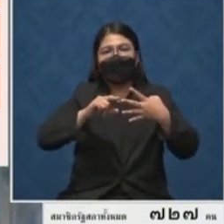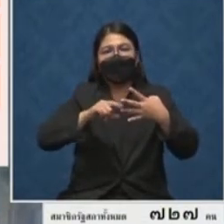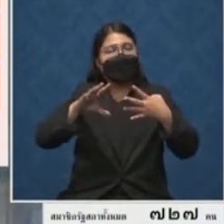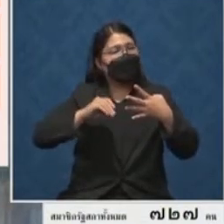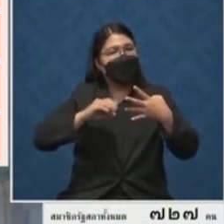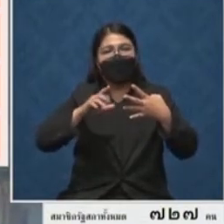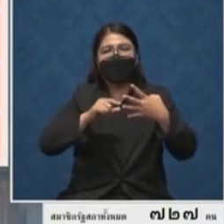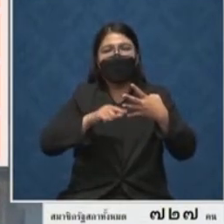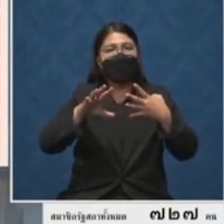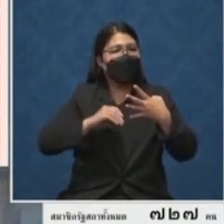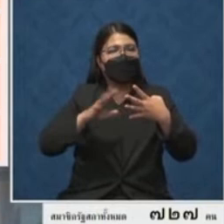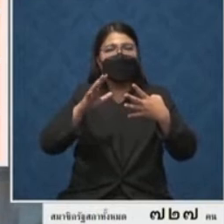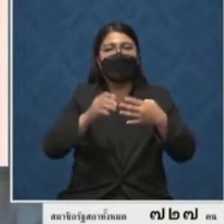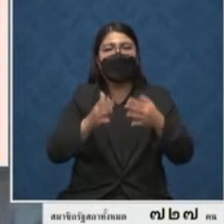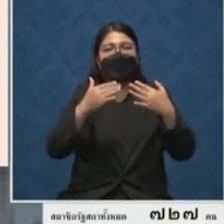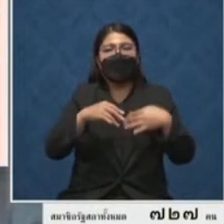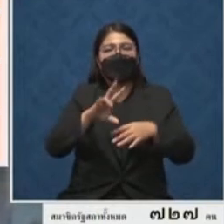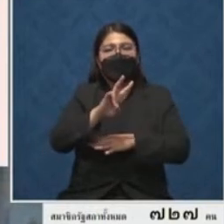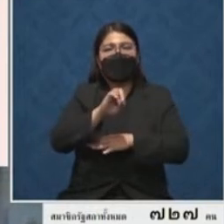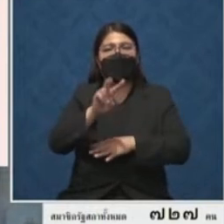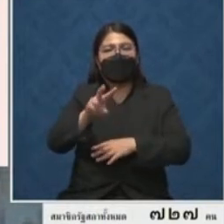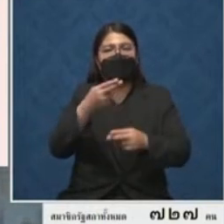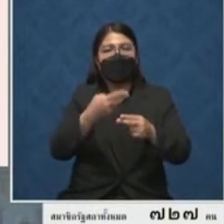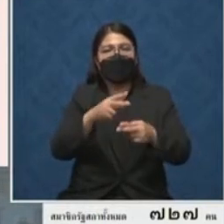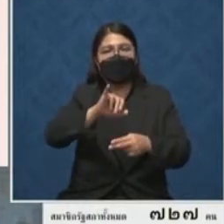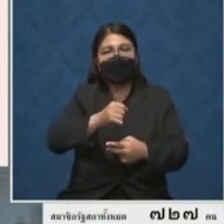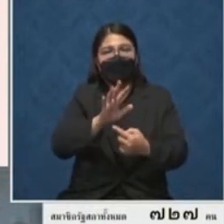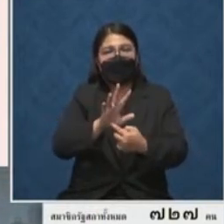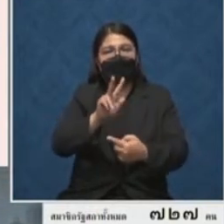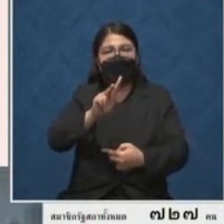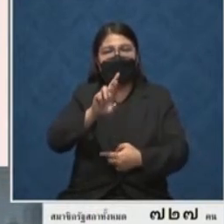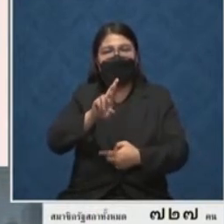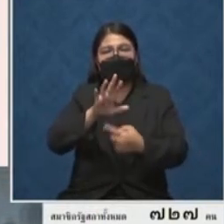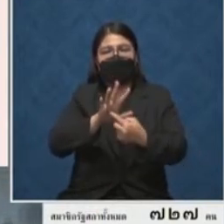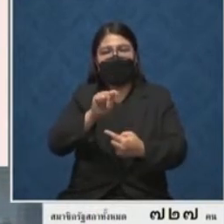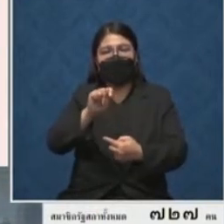การ 72นายจักรรัฐพัวช่วย